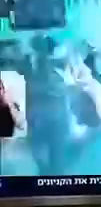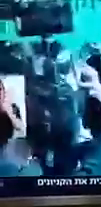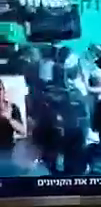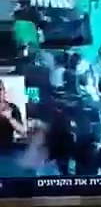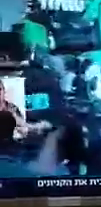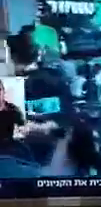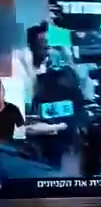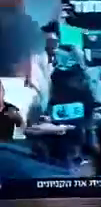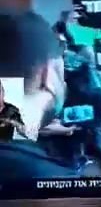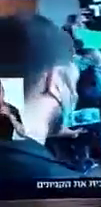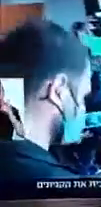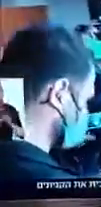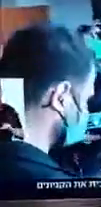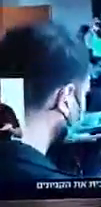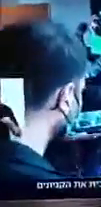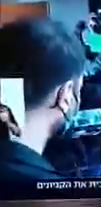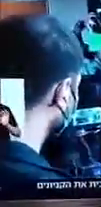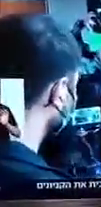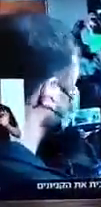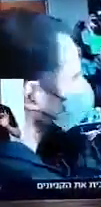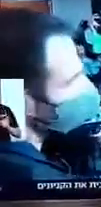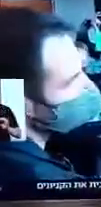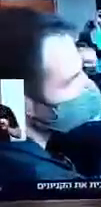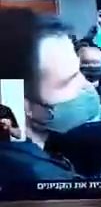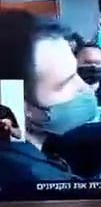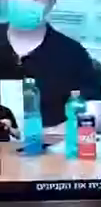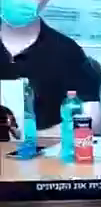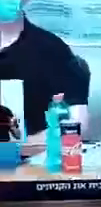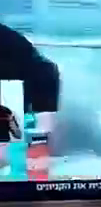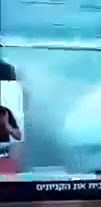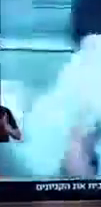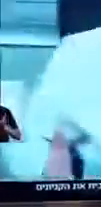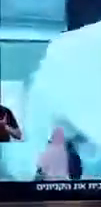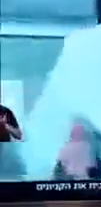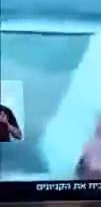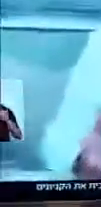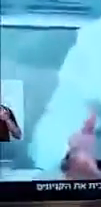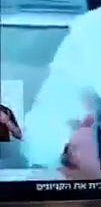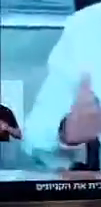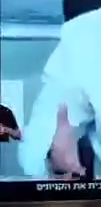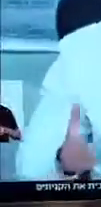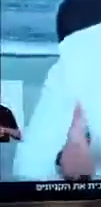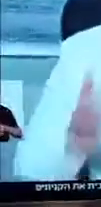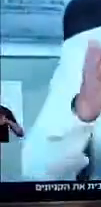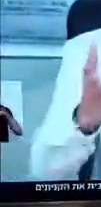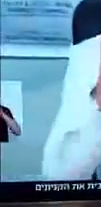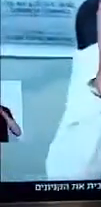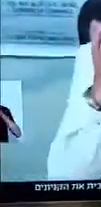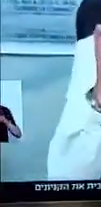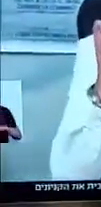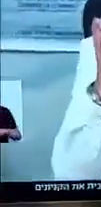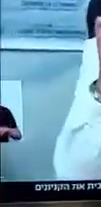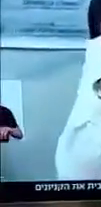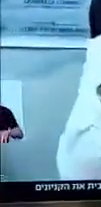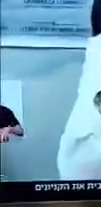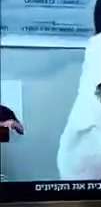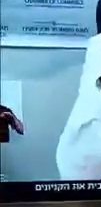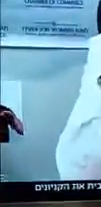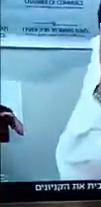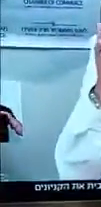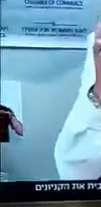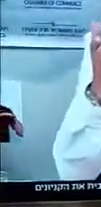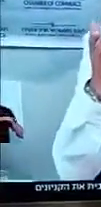בקניינים! האמת היא שלך אגב לא הסברנו את זה, אבל היה לכם פה לתקשורת, וגם לראש הממשלה, היה